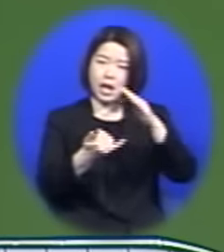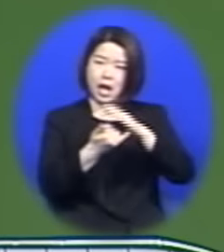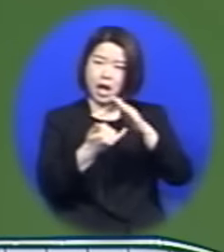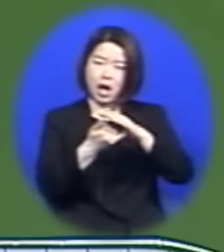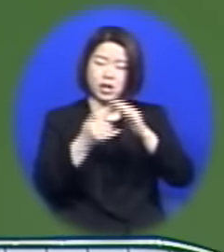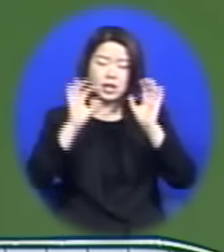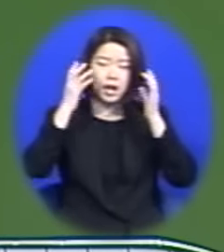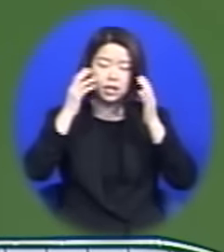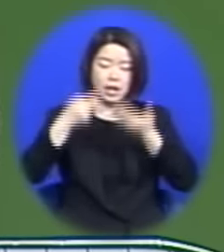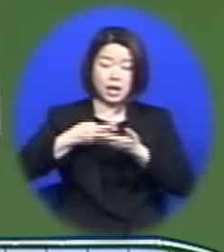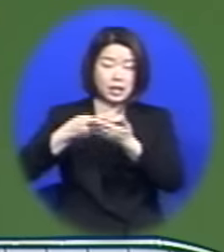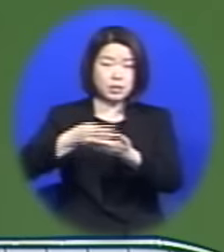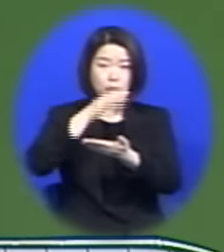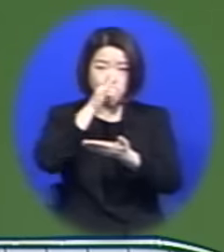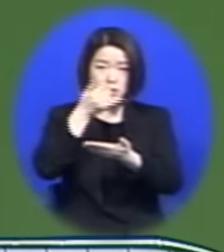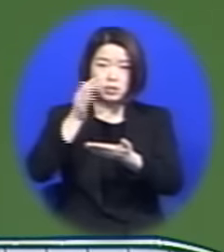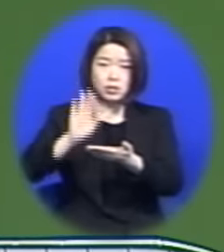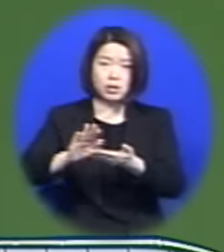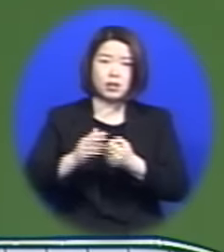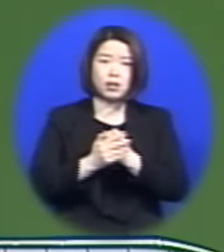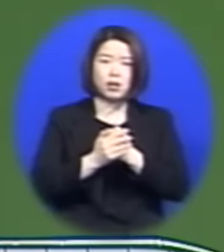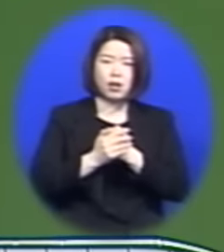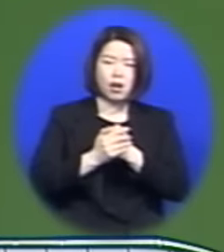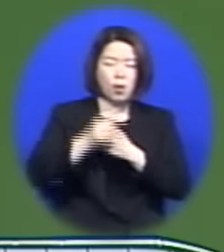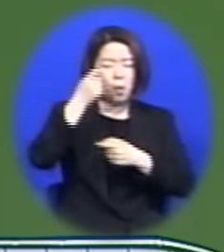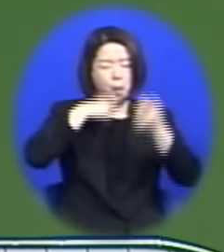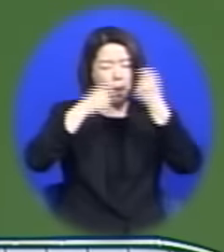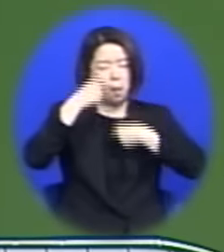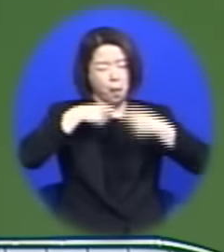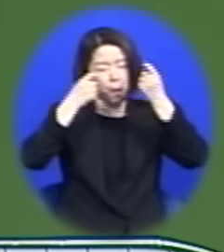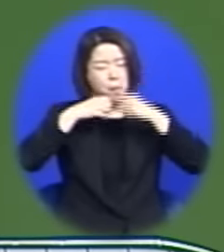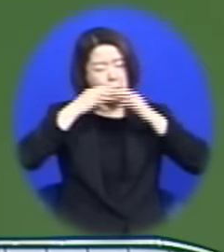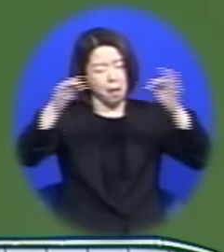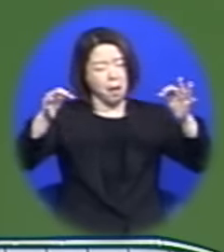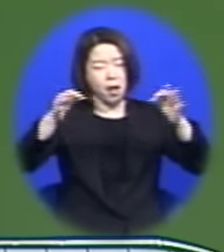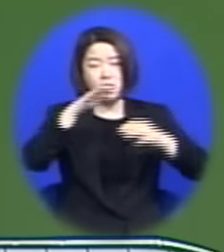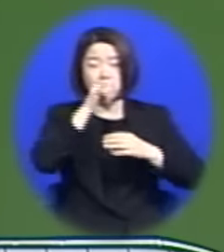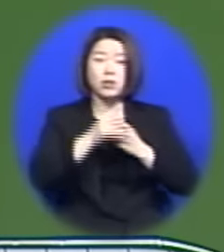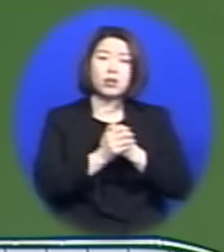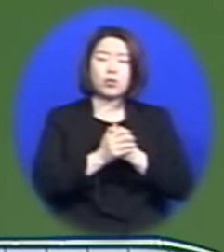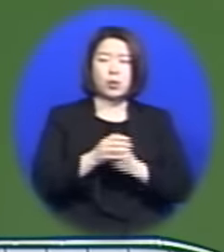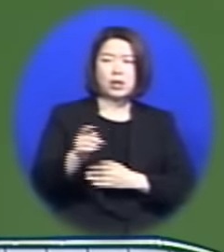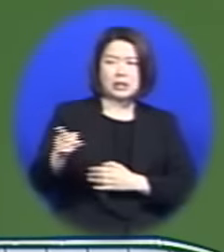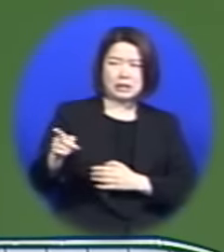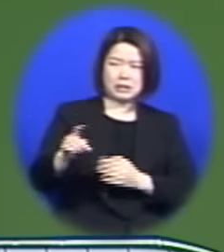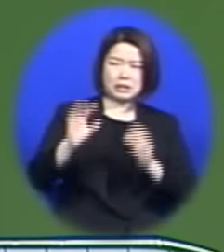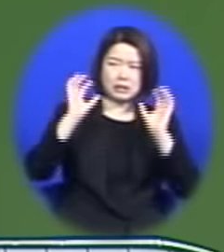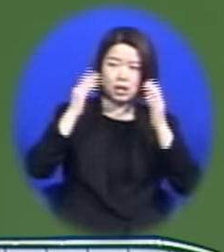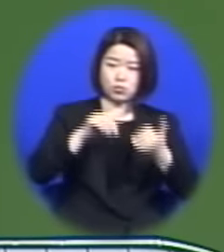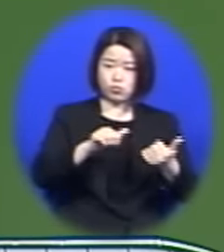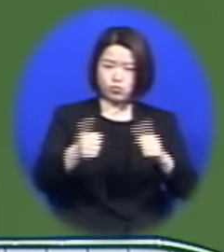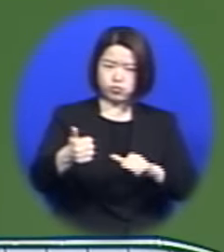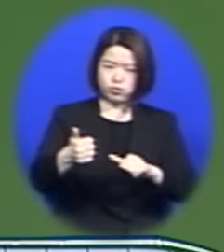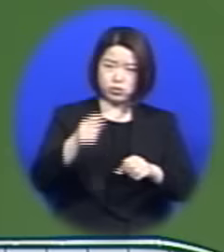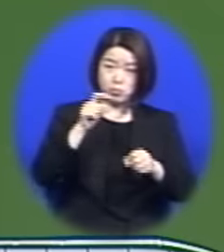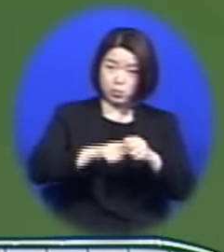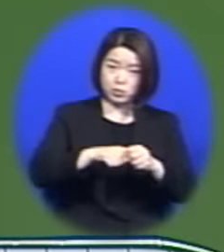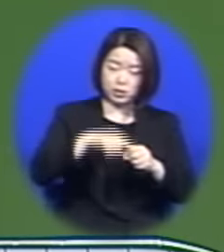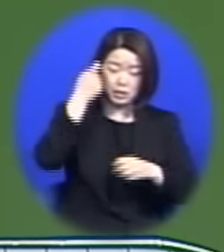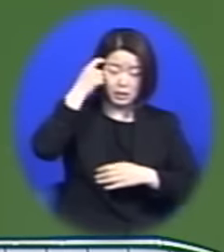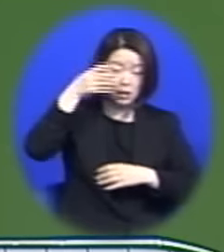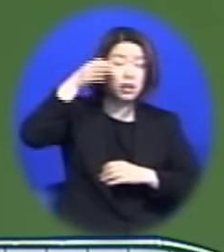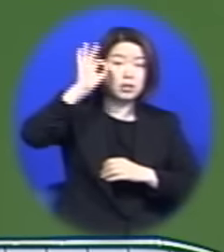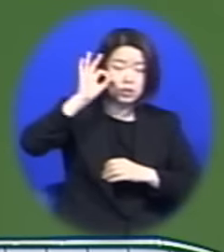입원을 했는데 자지러지게 우는 겁니다 아이 아이를 죽이려고 그러나 그런 생각이